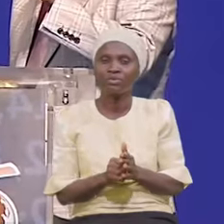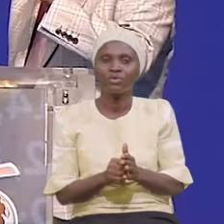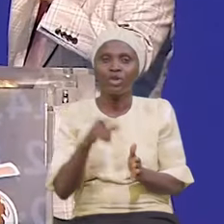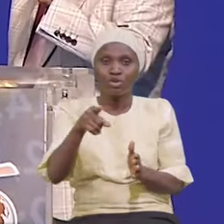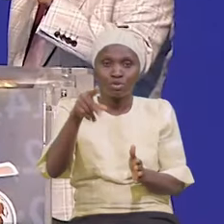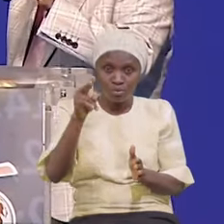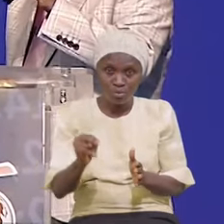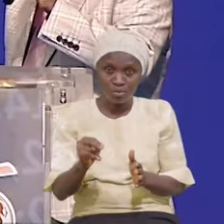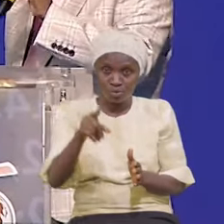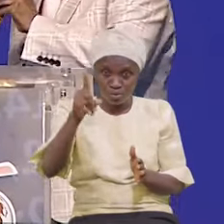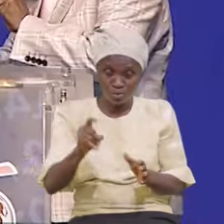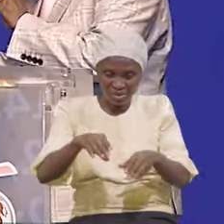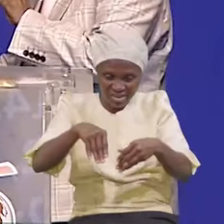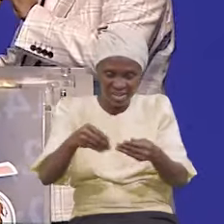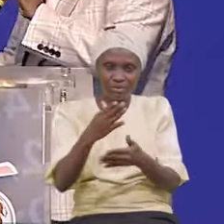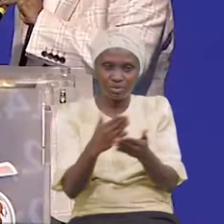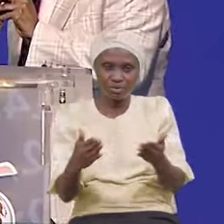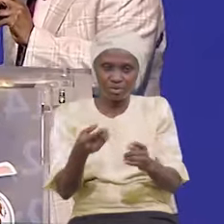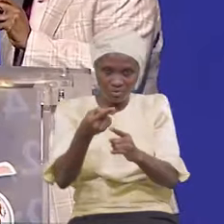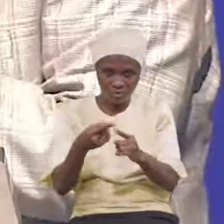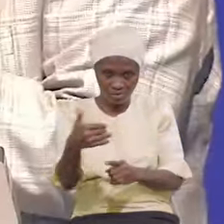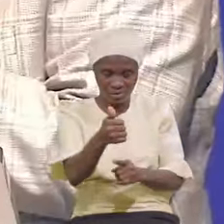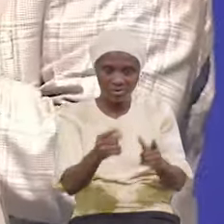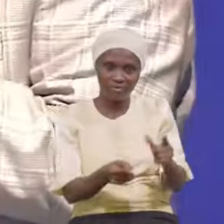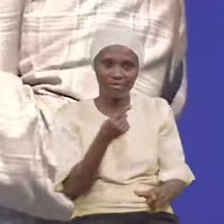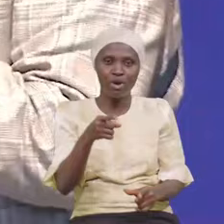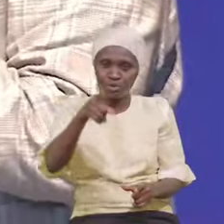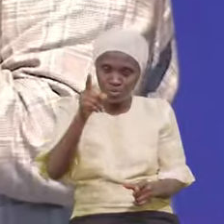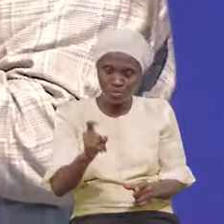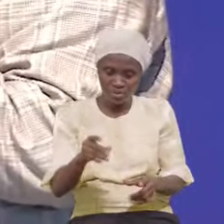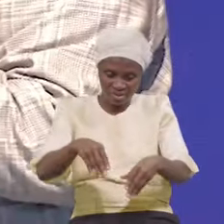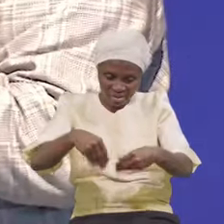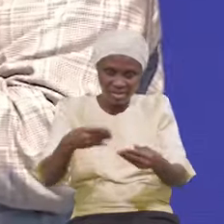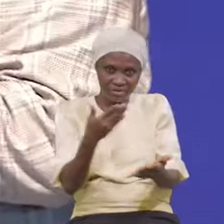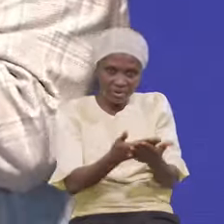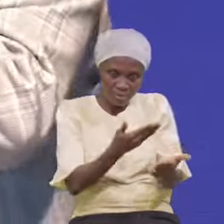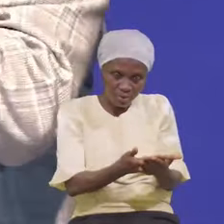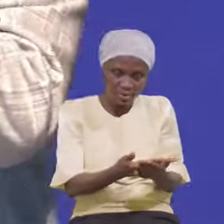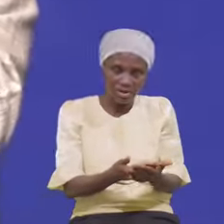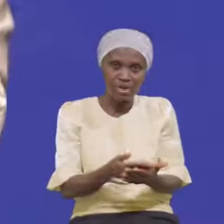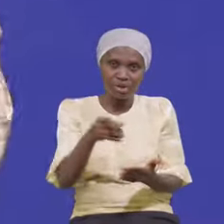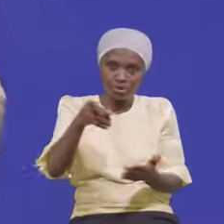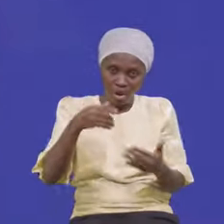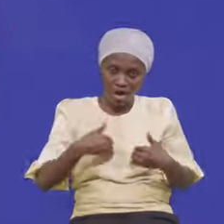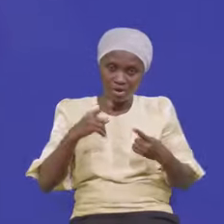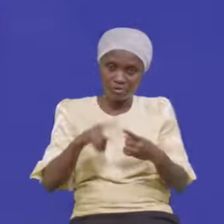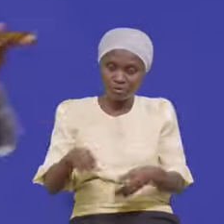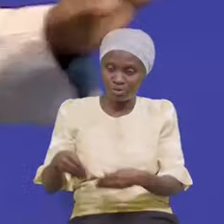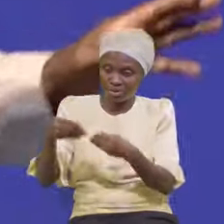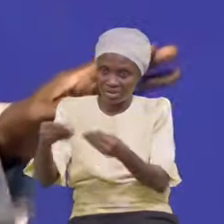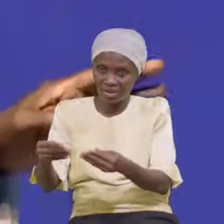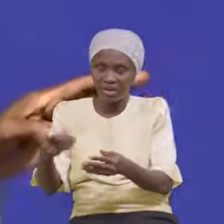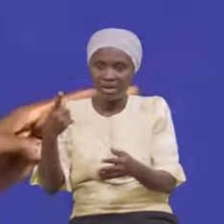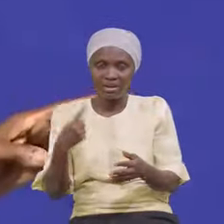your own life. మీ జీవితంలో నుంచి ఏదైనా దాని కోసం చెల్లించాలి. You have to keep the money. ధనాన్ని చెల్లించాలి. You have to keep the means